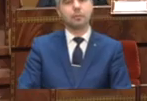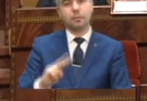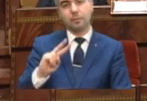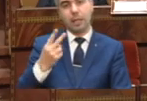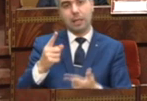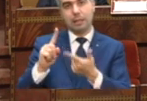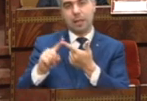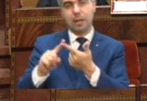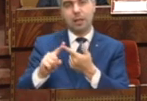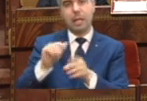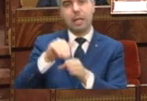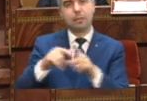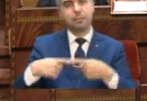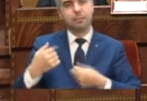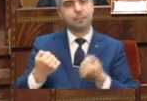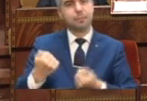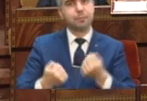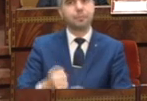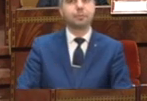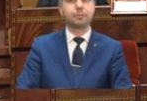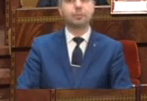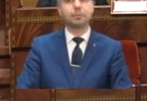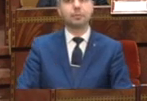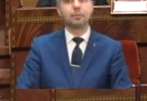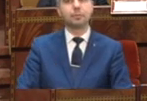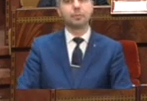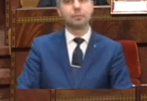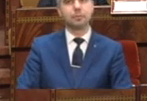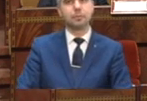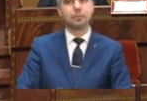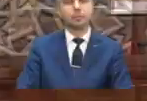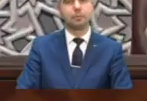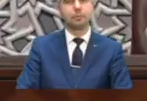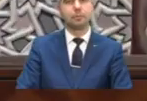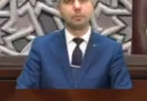الثانية لفريق الأصالة والمعاصرة، فليتفضل أحد النواب أو النائبات.